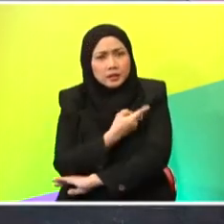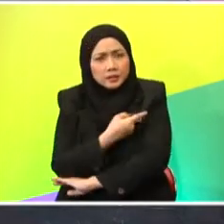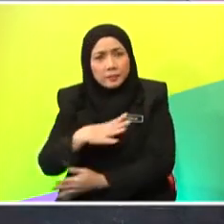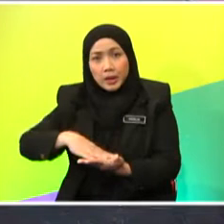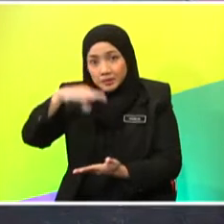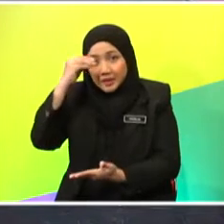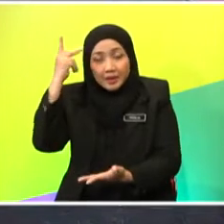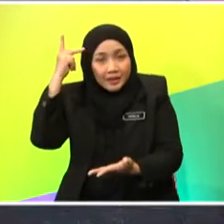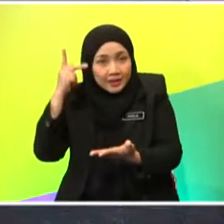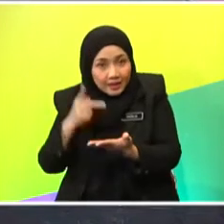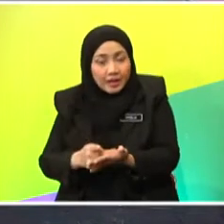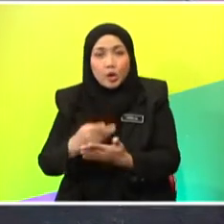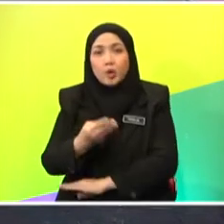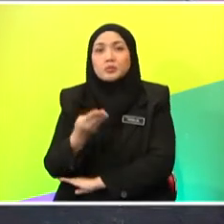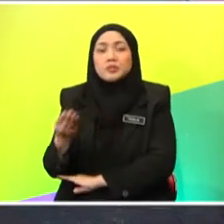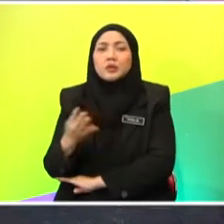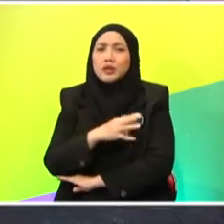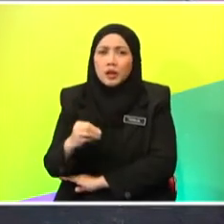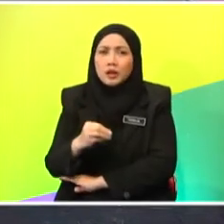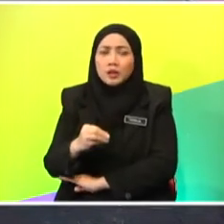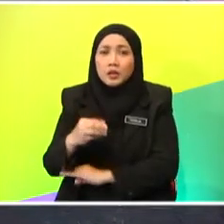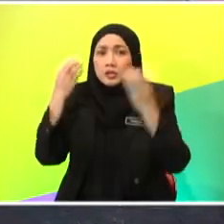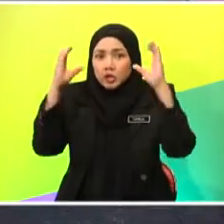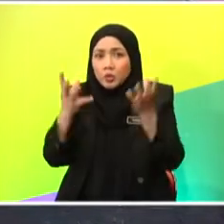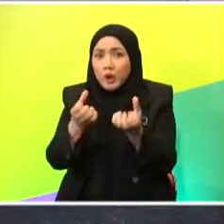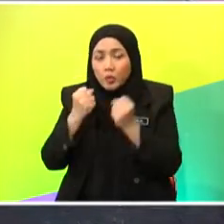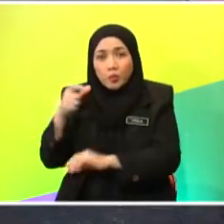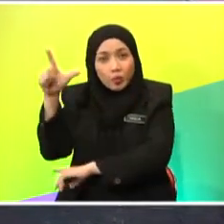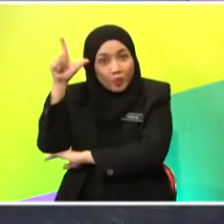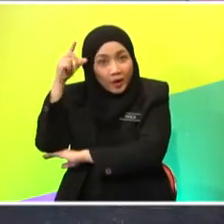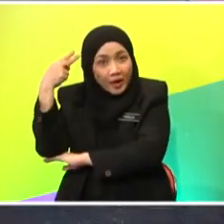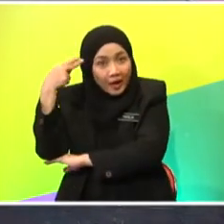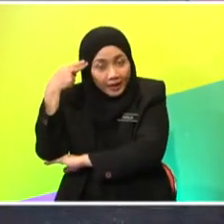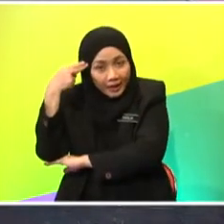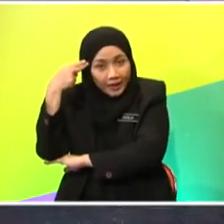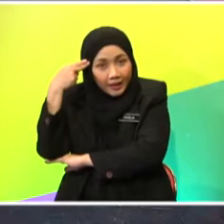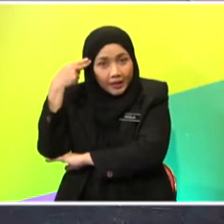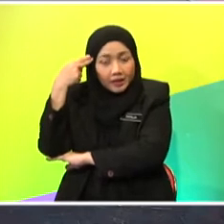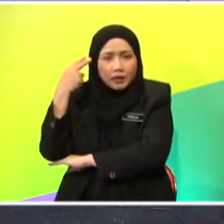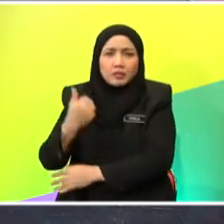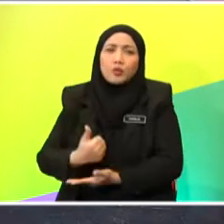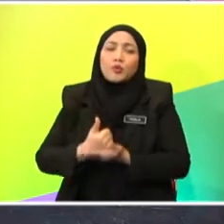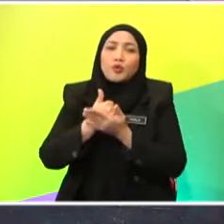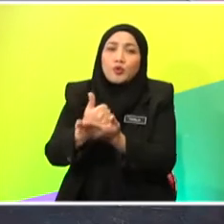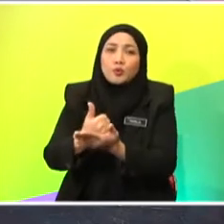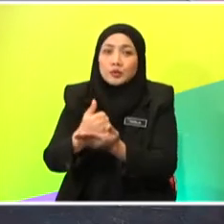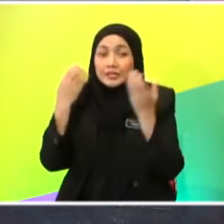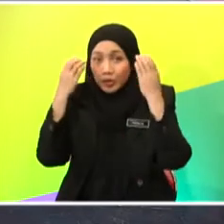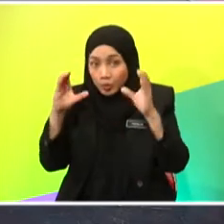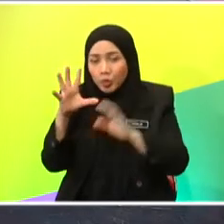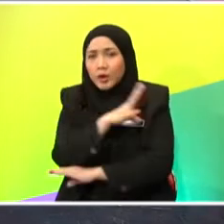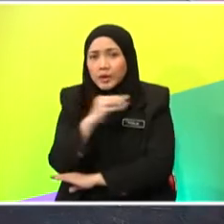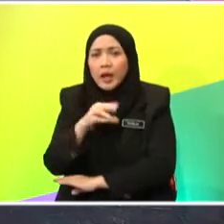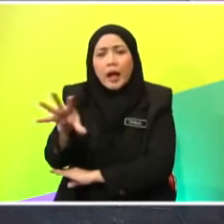Hakim turun Cikgu boleh Teguh Oke jagun bocah boleh tak ambil apa-apa saja objek yang dekat